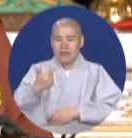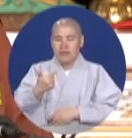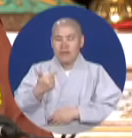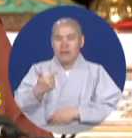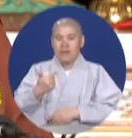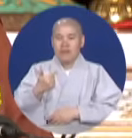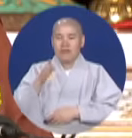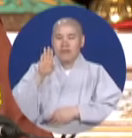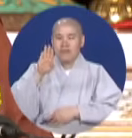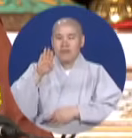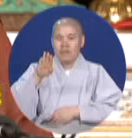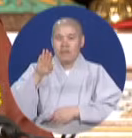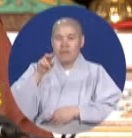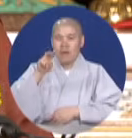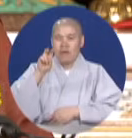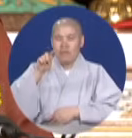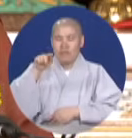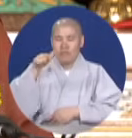천다은